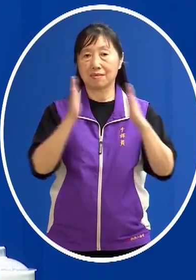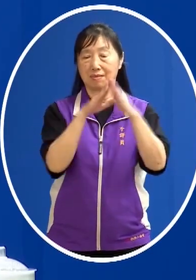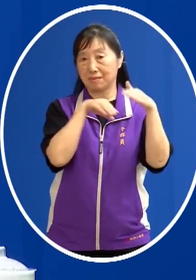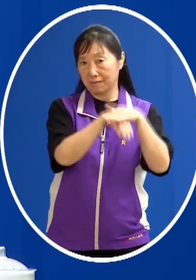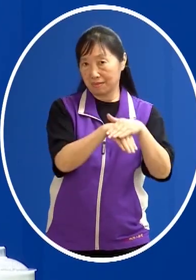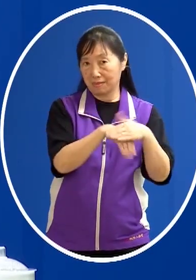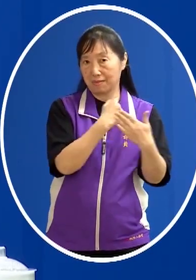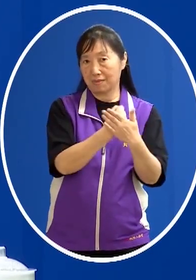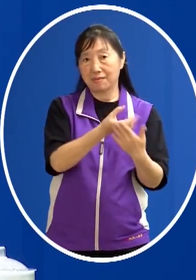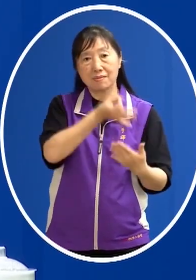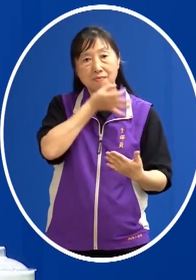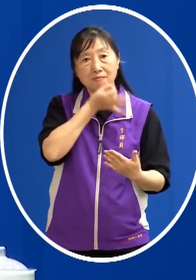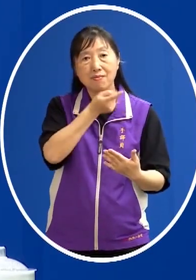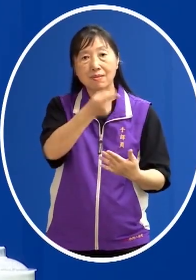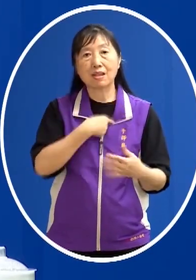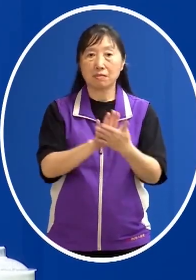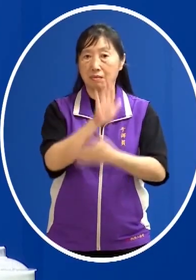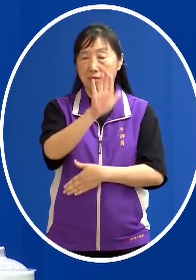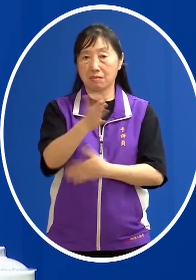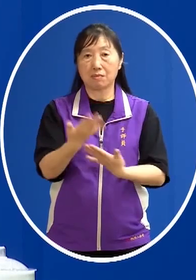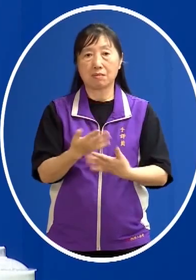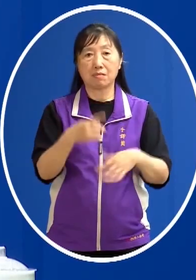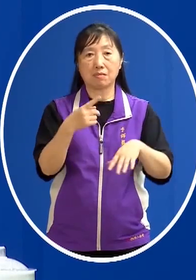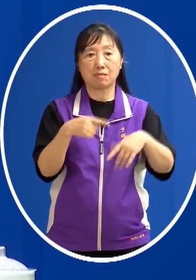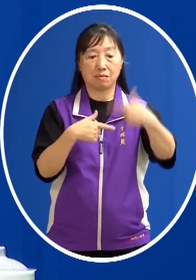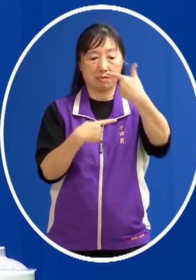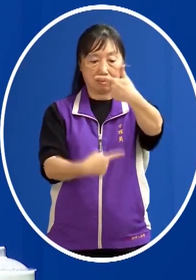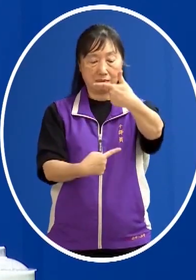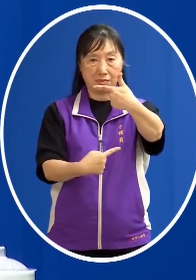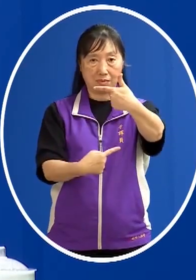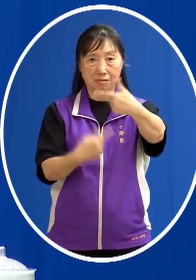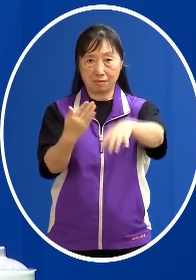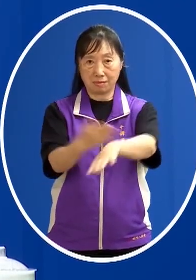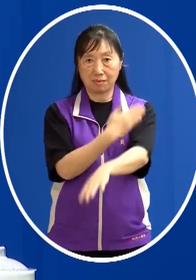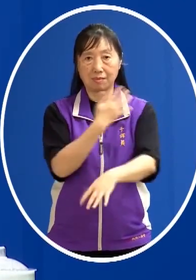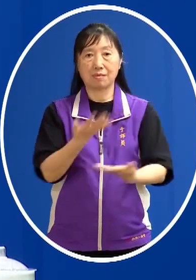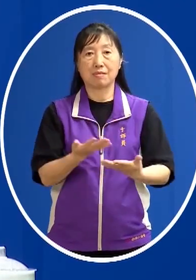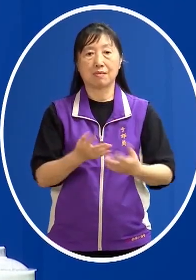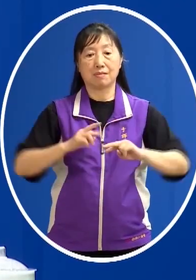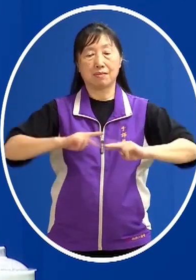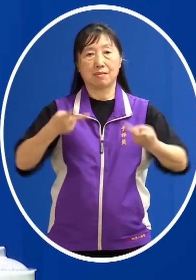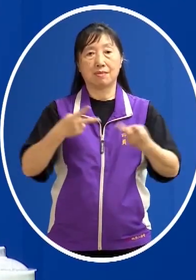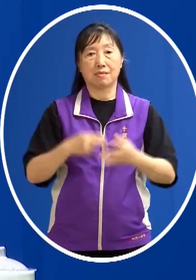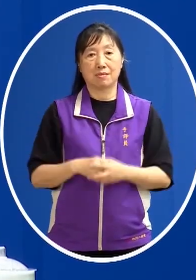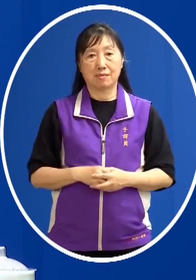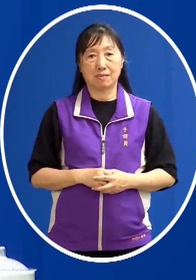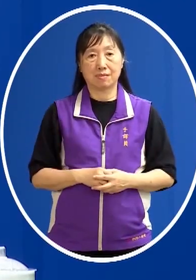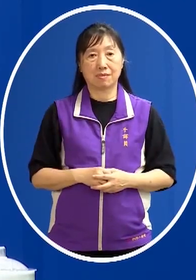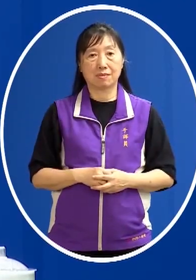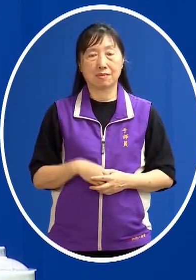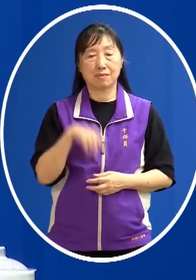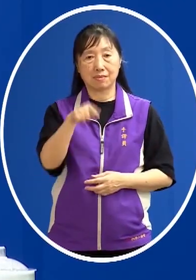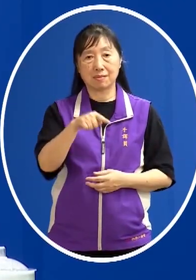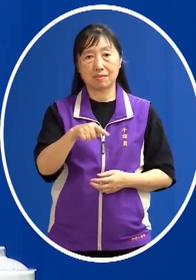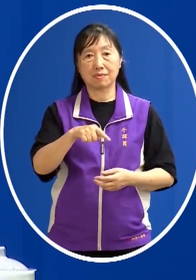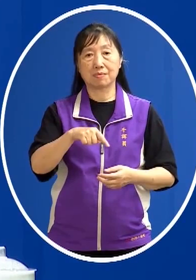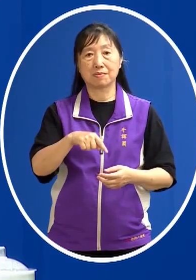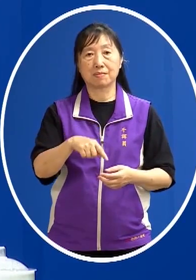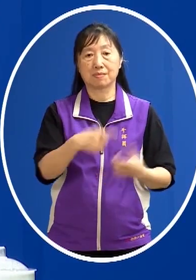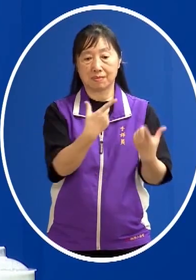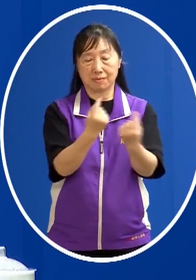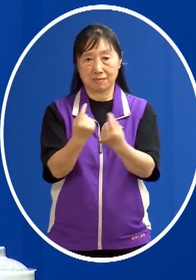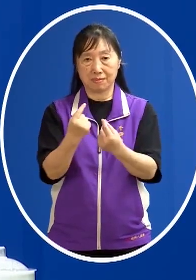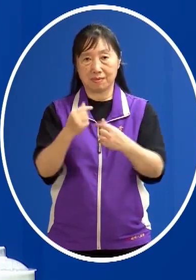而且超过3亿片以后，从6月1号我们就改采这个定额征